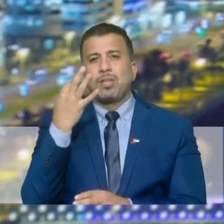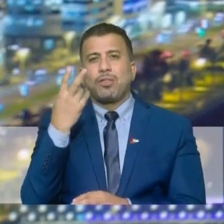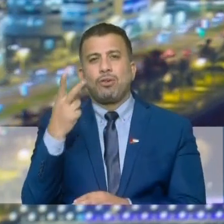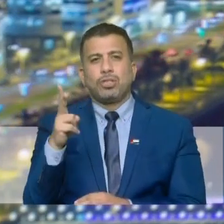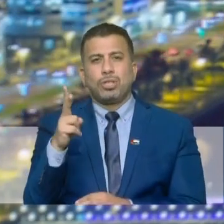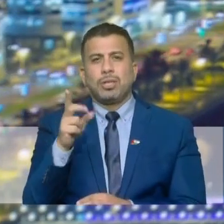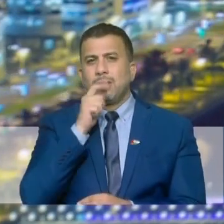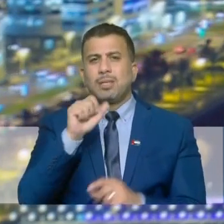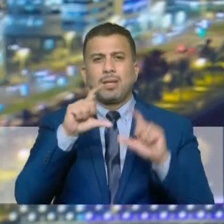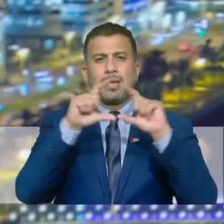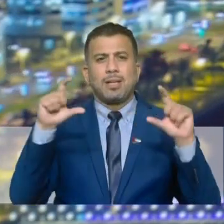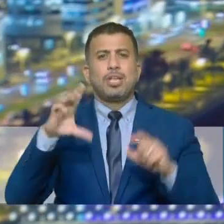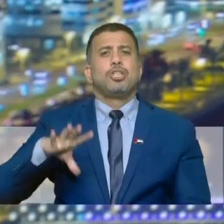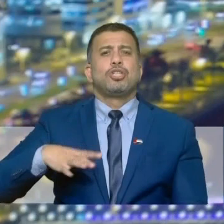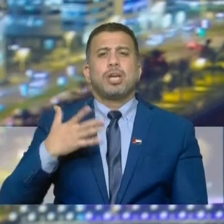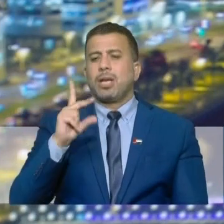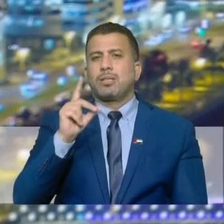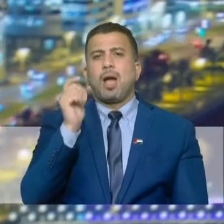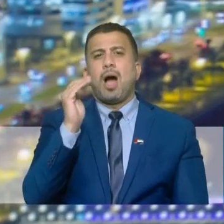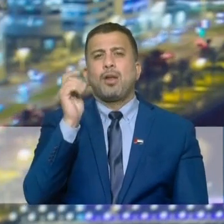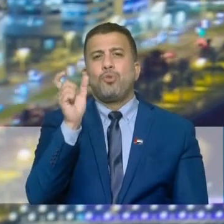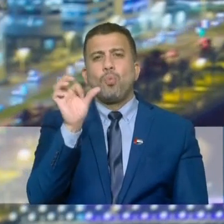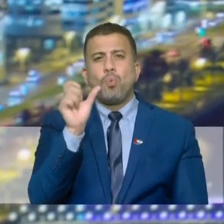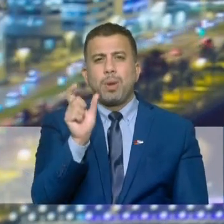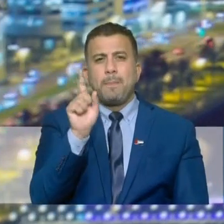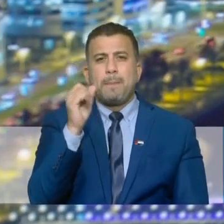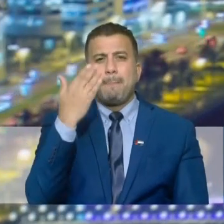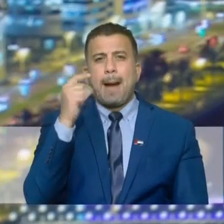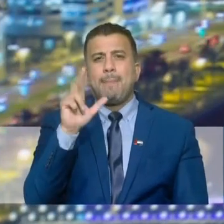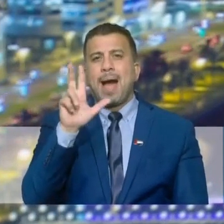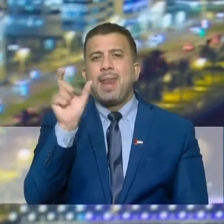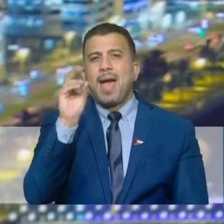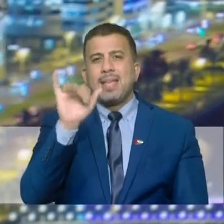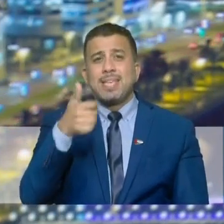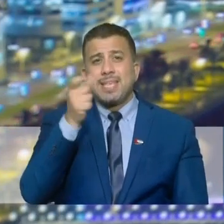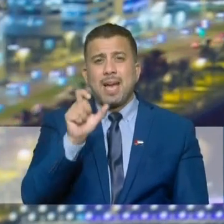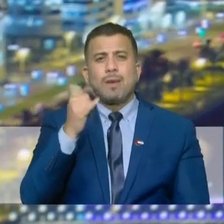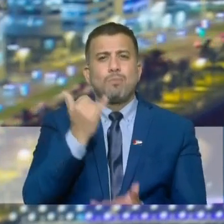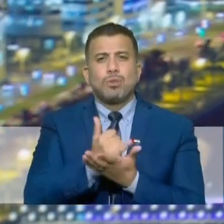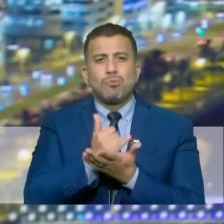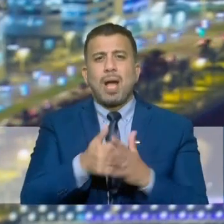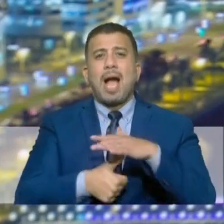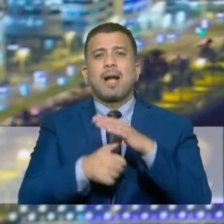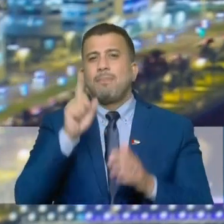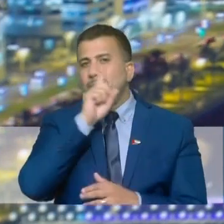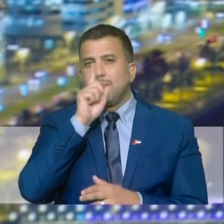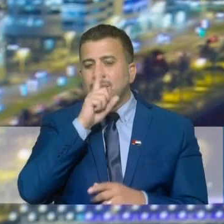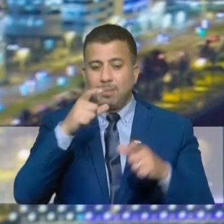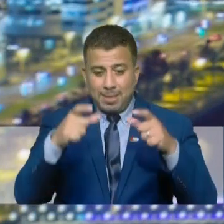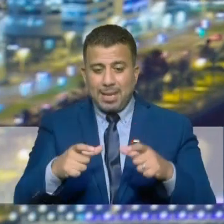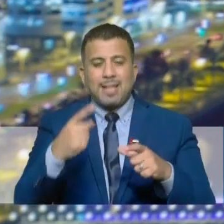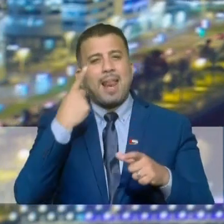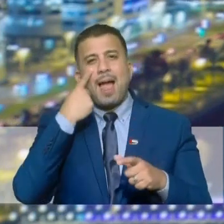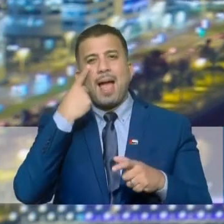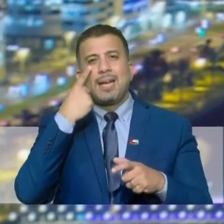2023 الذي ياتي تحت رعايه سمو الشيخ طحنون بن محمد ال نهيان ممثل حاكم ابو ظبي في منطقه